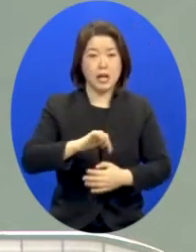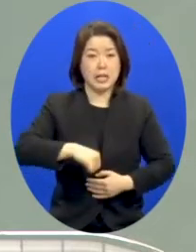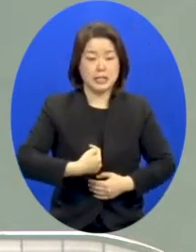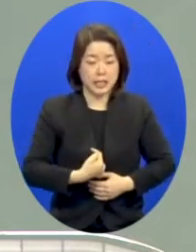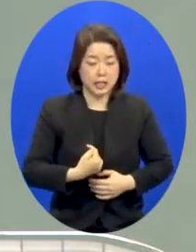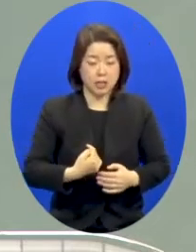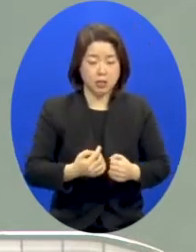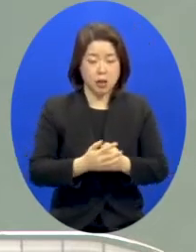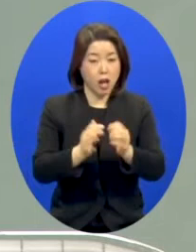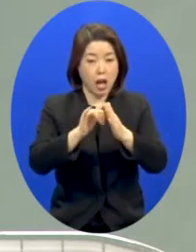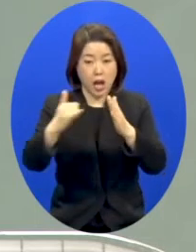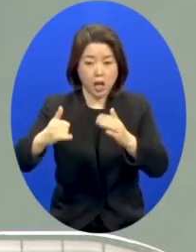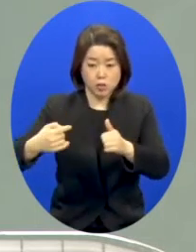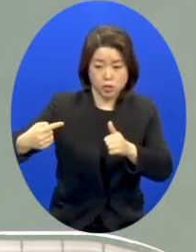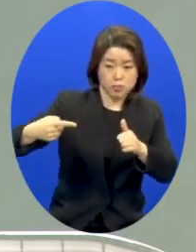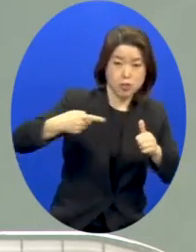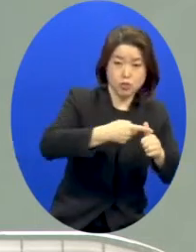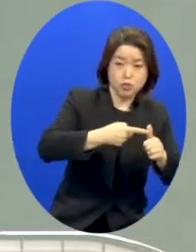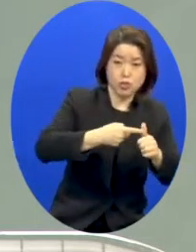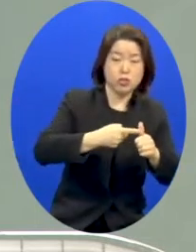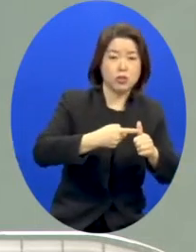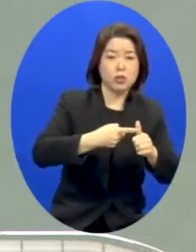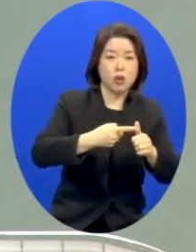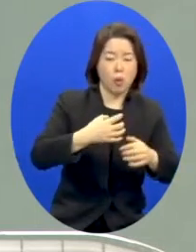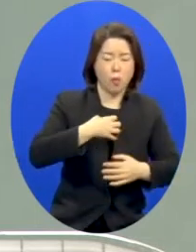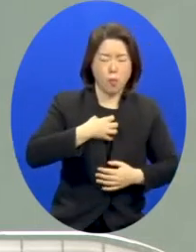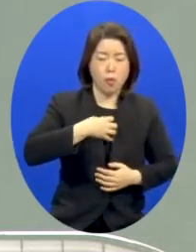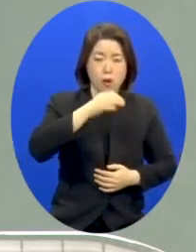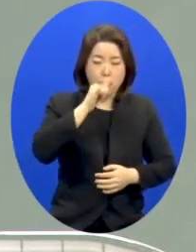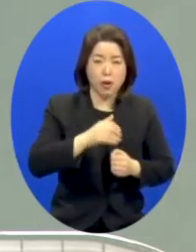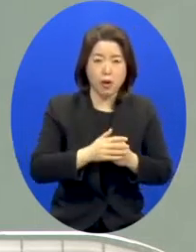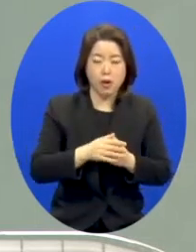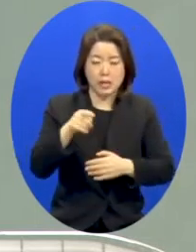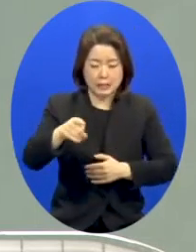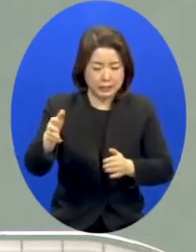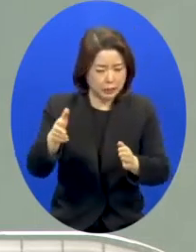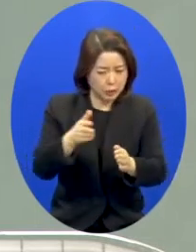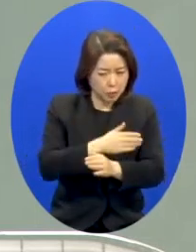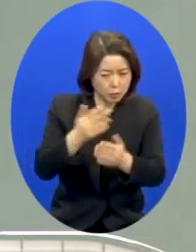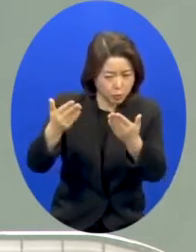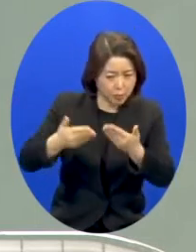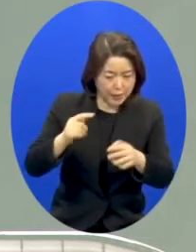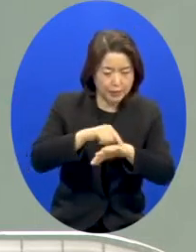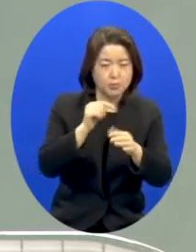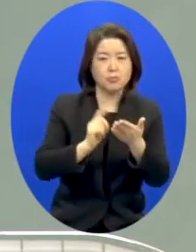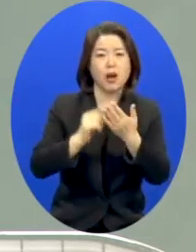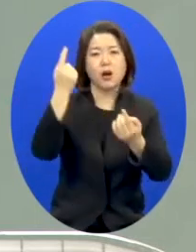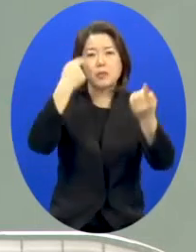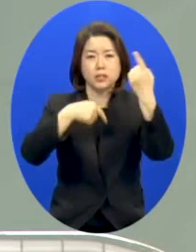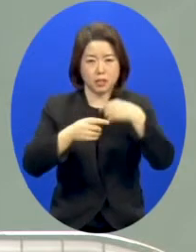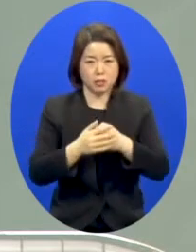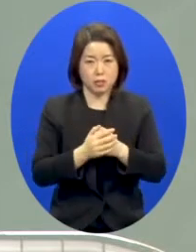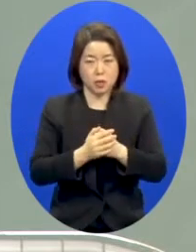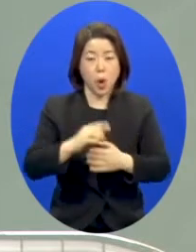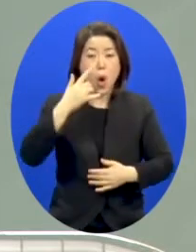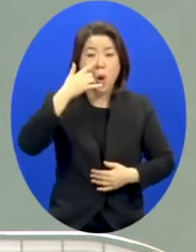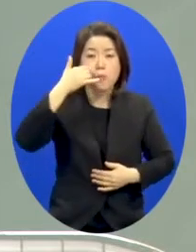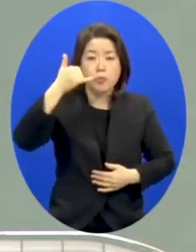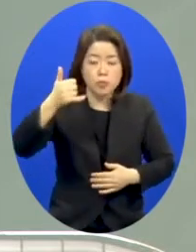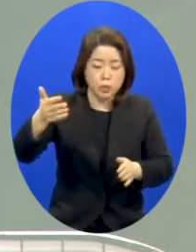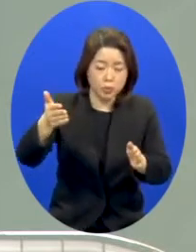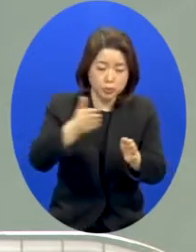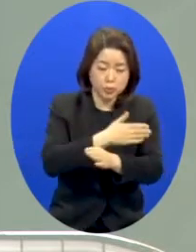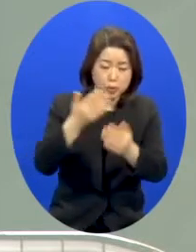가족들이 죽이려고 많은 것을 그로 인해서 받았던 마음의 상처 부모님으로부터 받았던 자기를